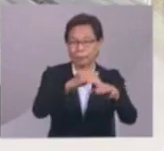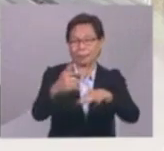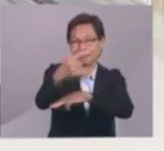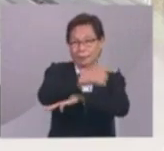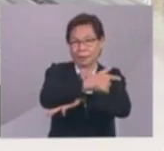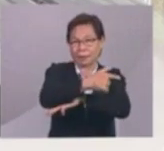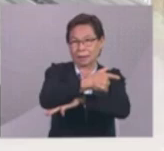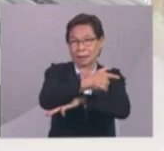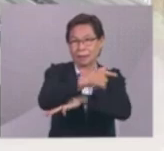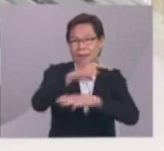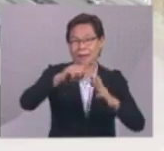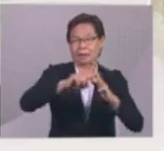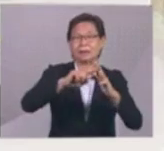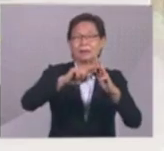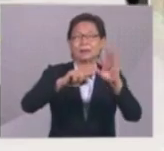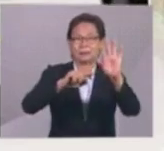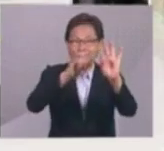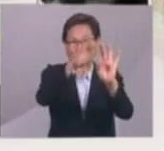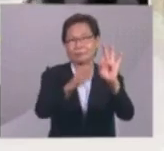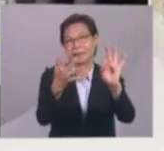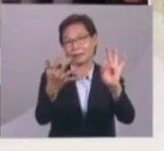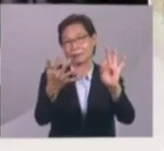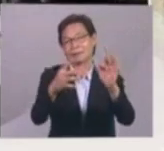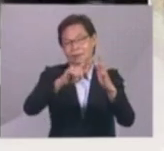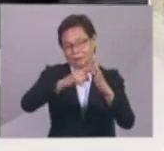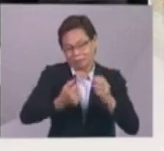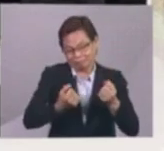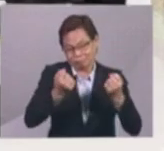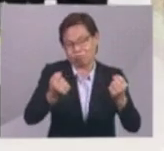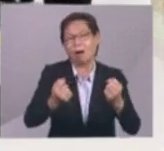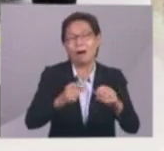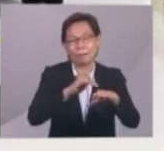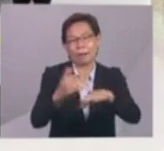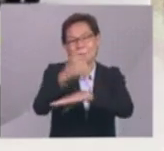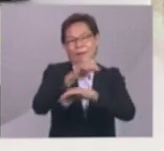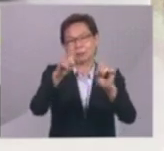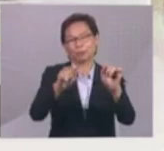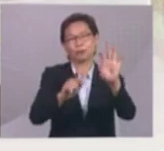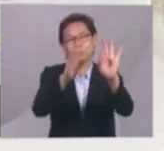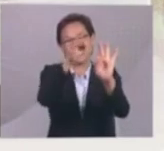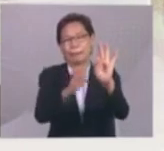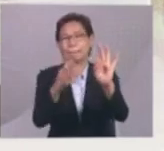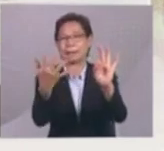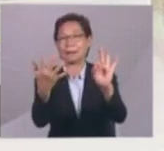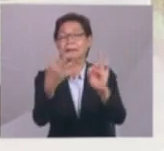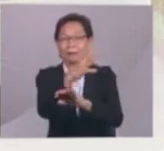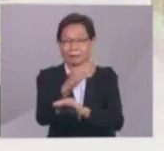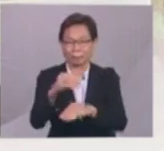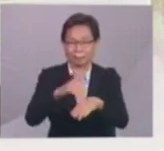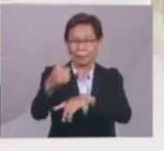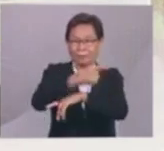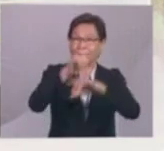9 hari bulan Mei, pada hari Sabtu 9 hari bulan Mei. Manakala pada